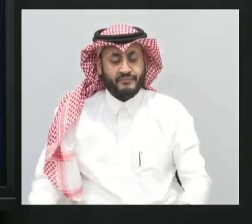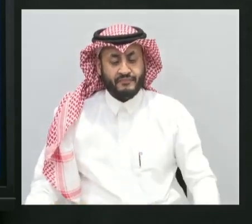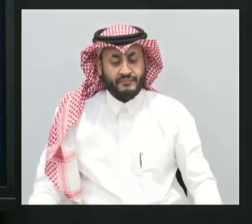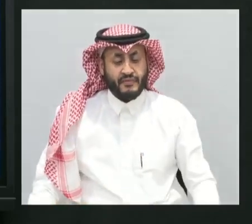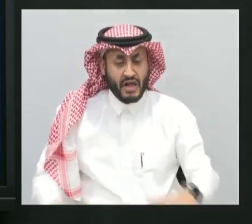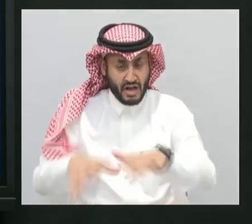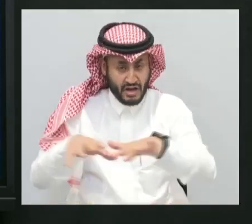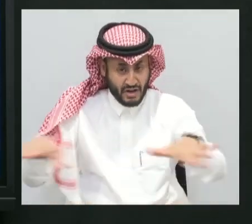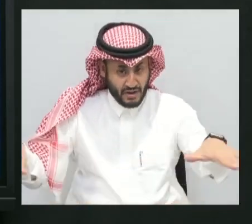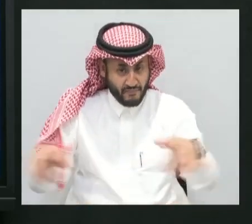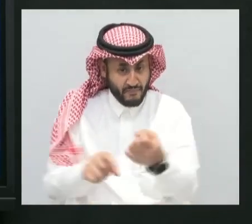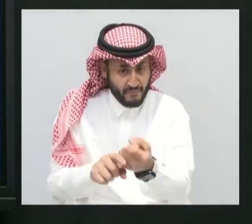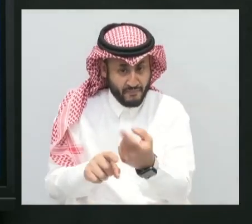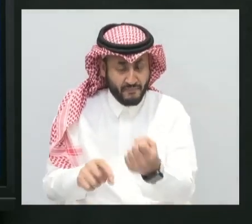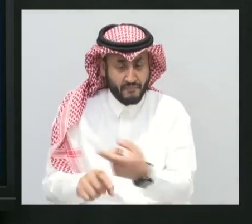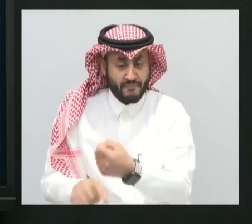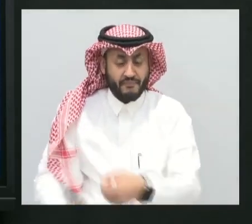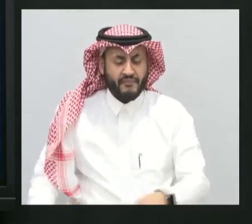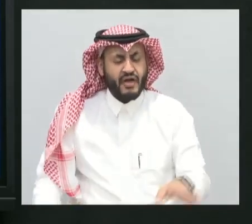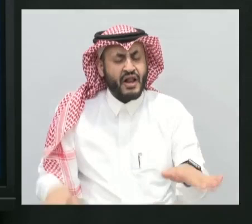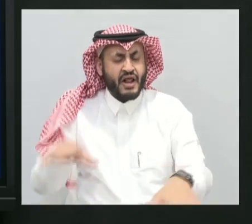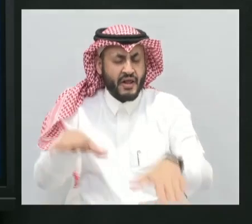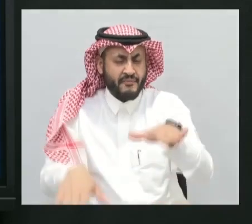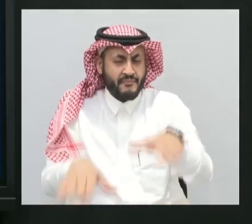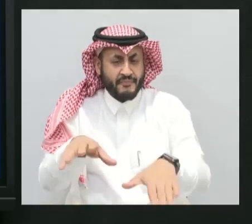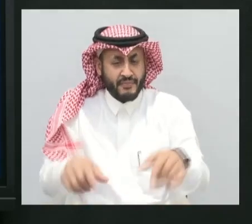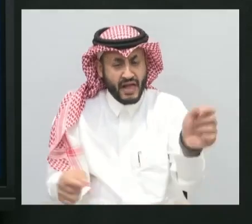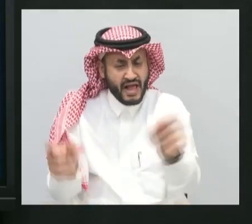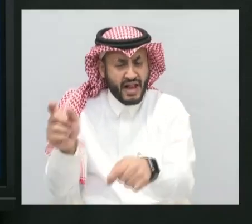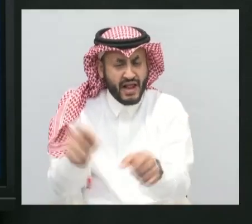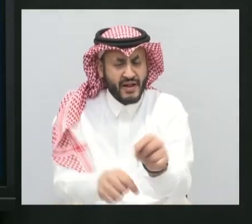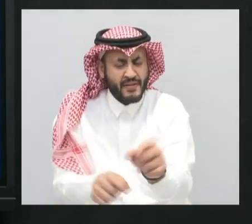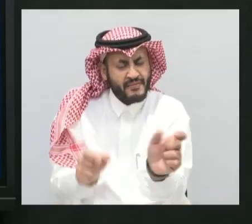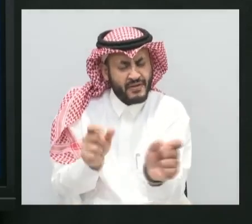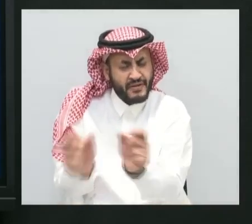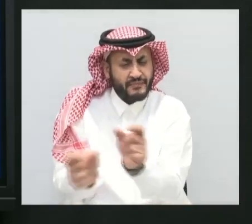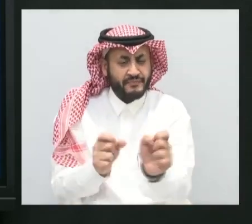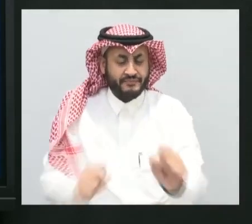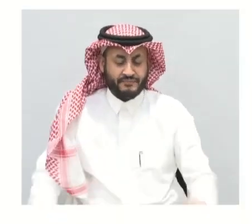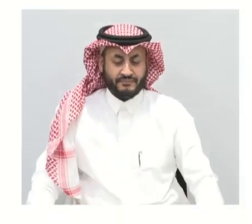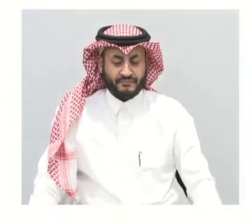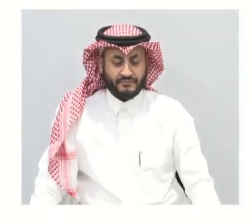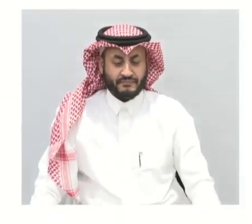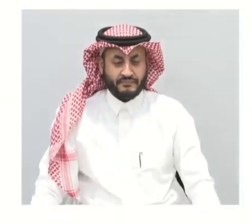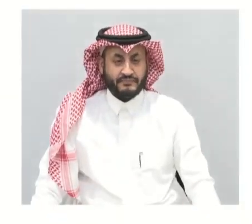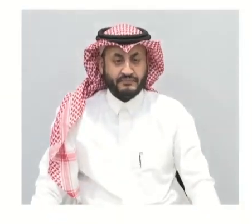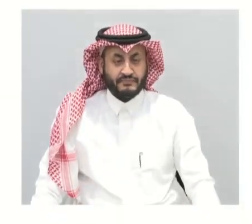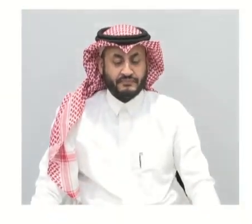تربه الصحاري اضافه الى اختلاف المواد الموجوده في كل نوع من انواع التربه